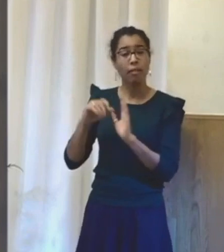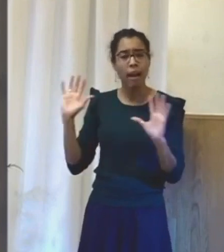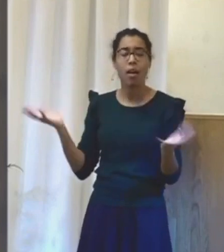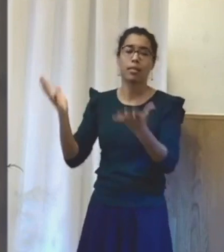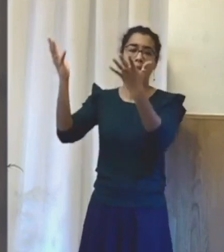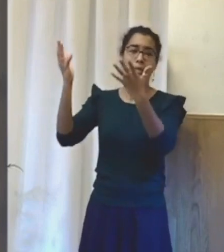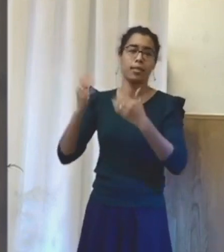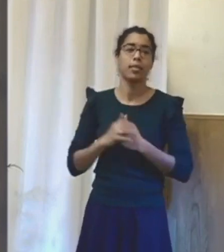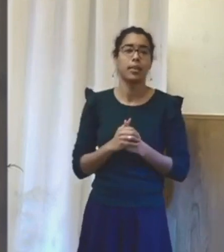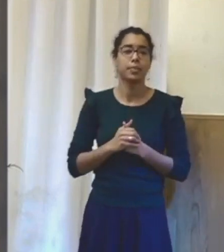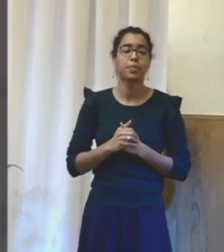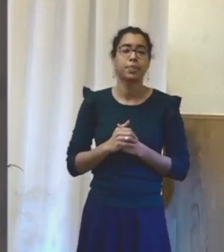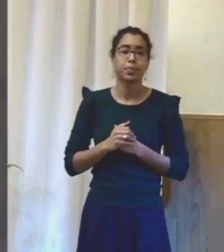exaltée.